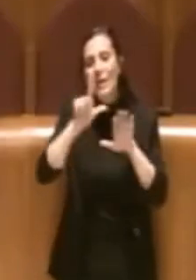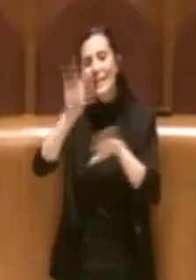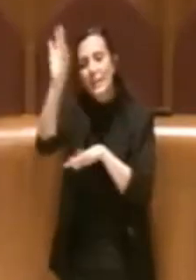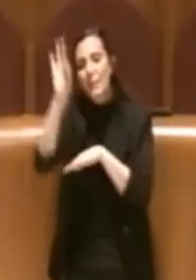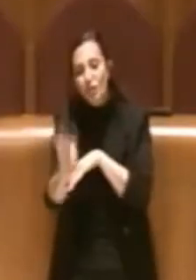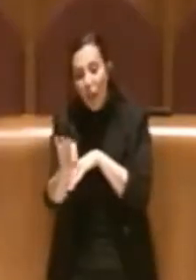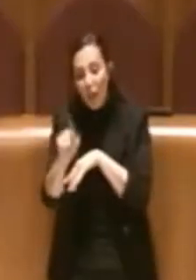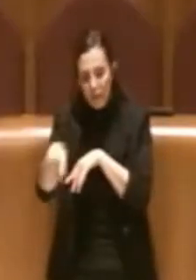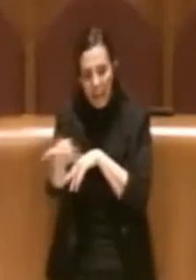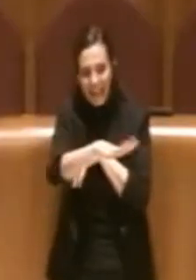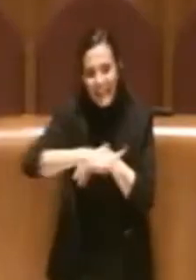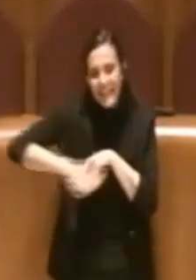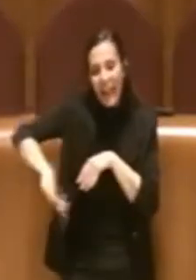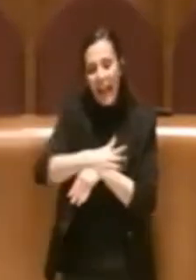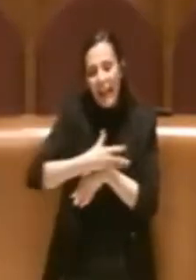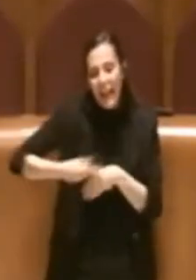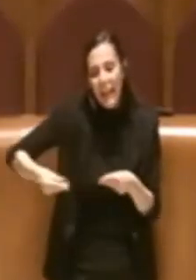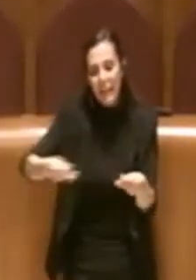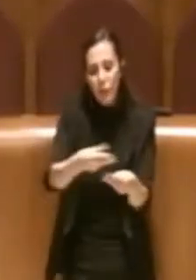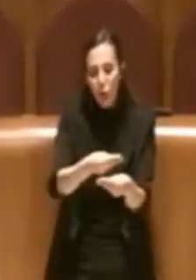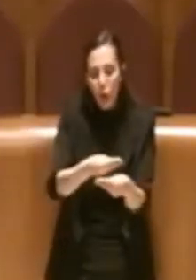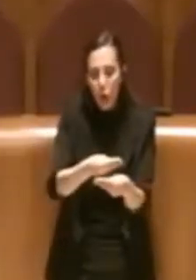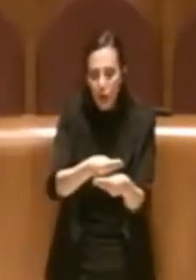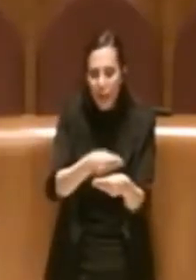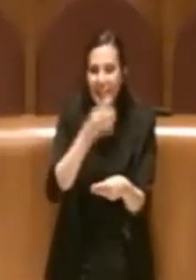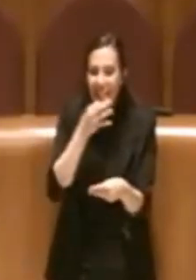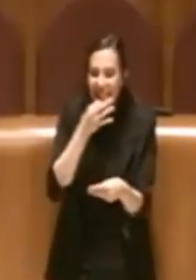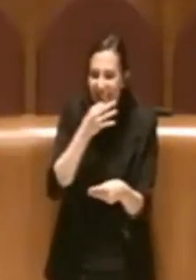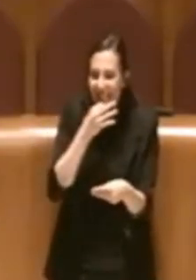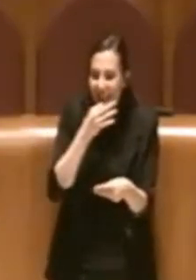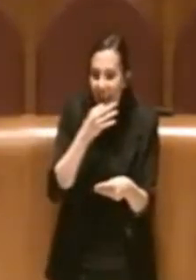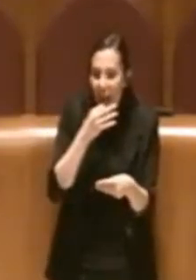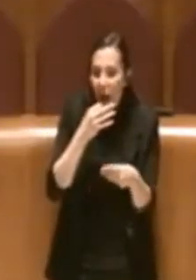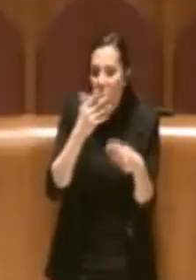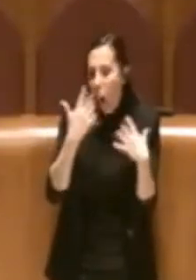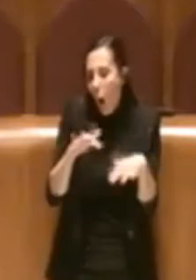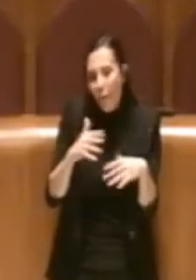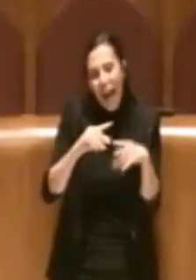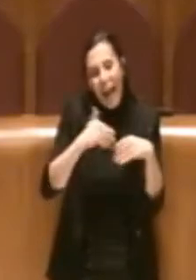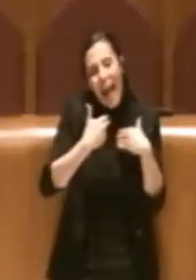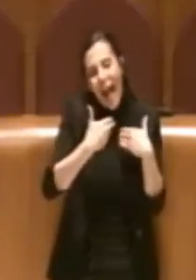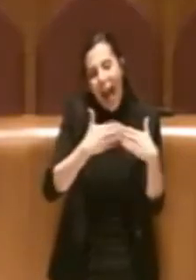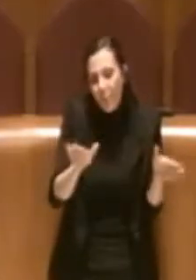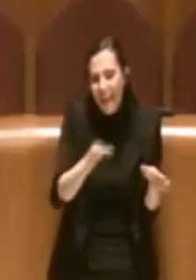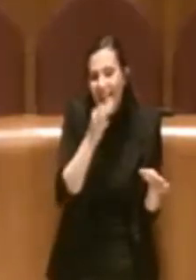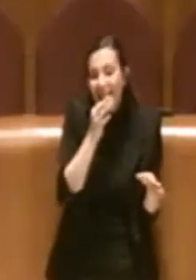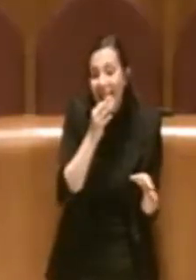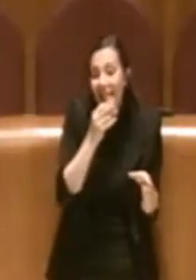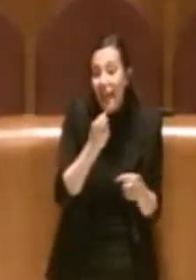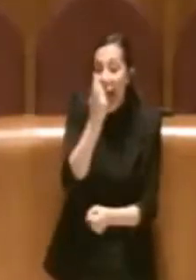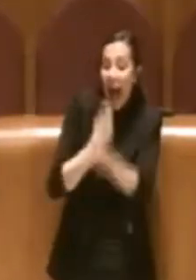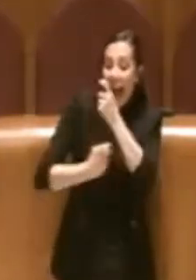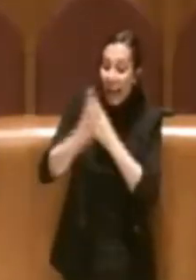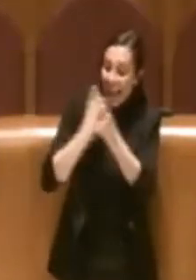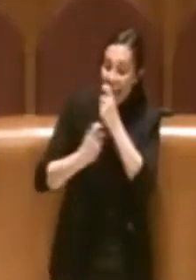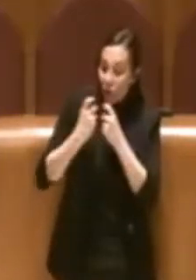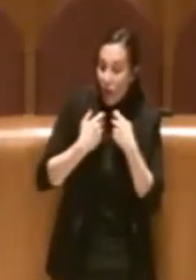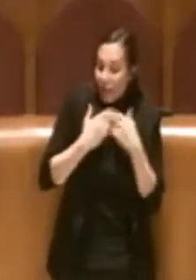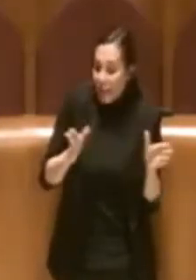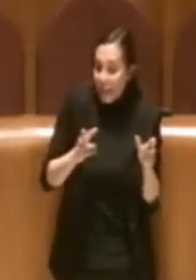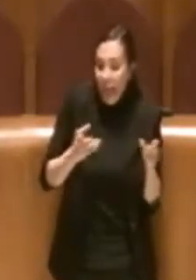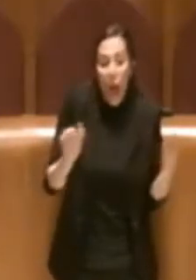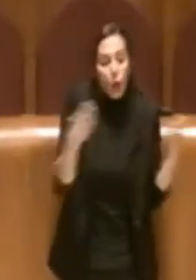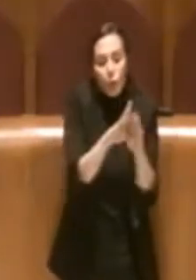territorio. Quindi di fatto rimangono quelle già aperte, perché ovviamente in retroattività non si può andare se non lo prevede una legge di